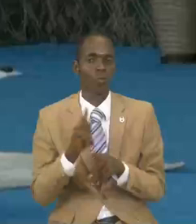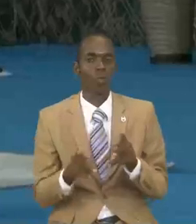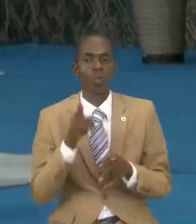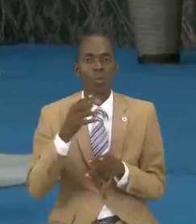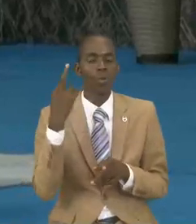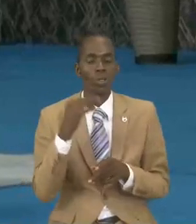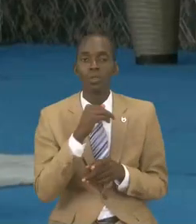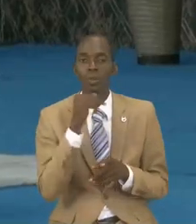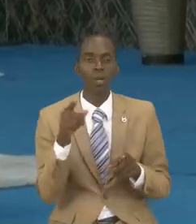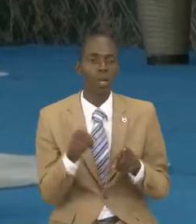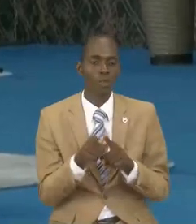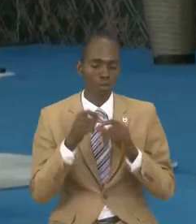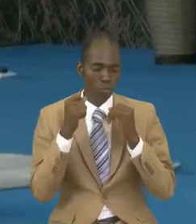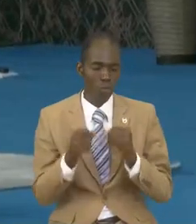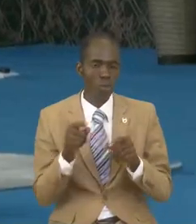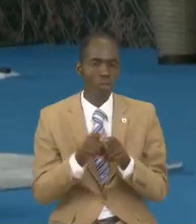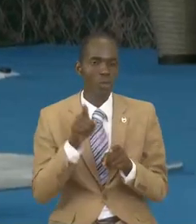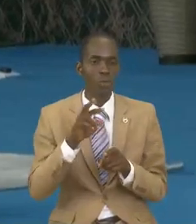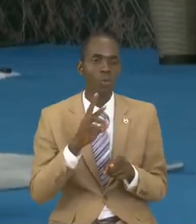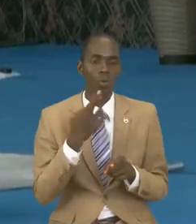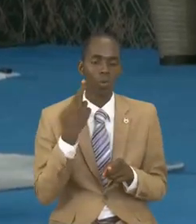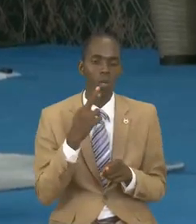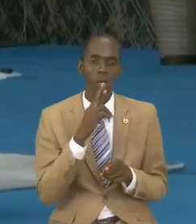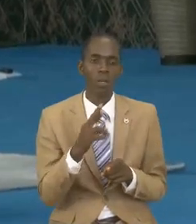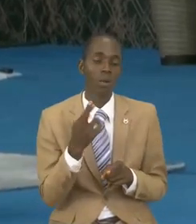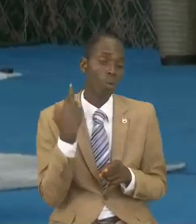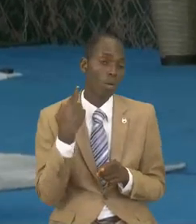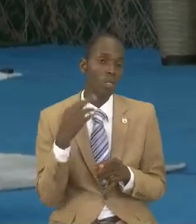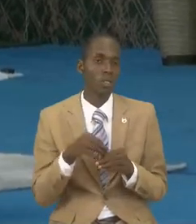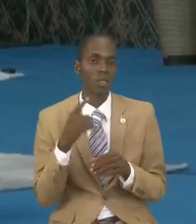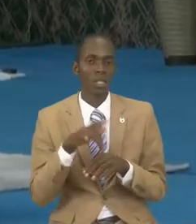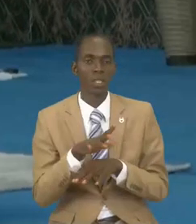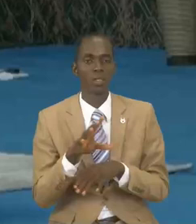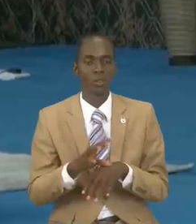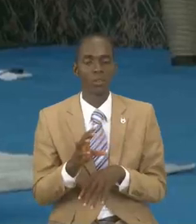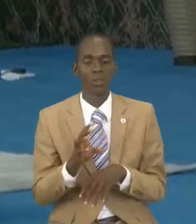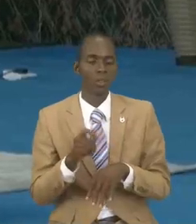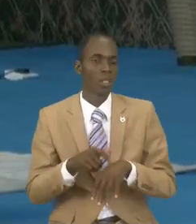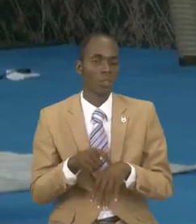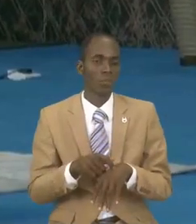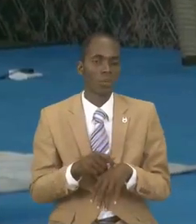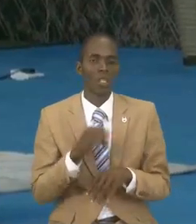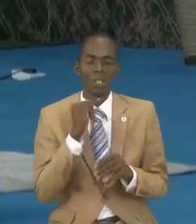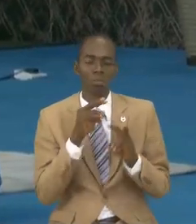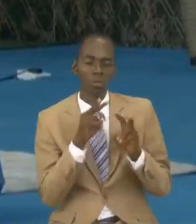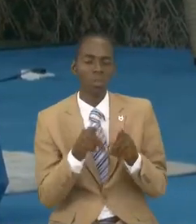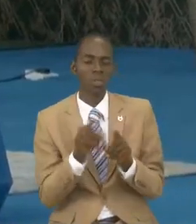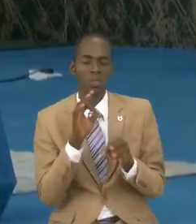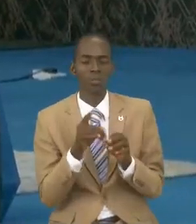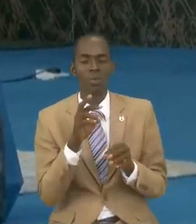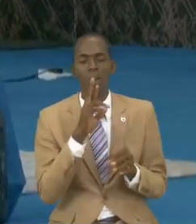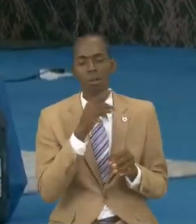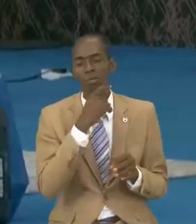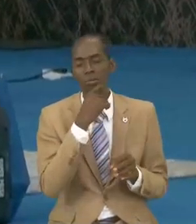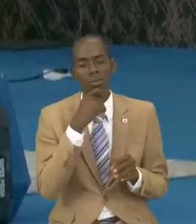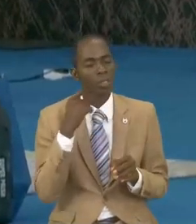l'étais dans ces premières années. Tu es mou, tu es fatigué, tu es presque sec, tu